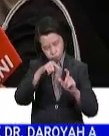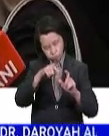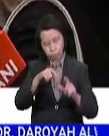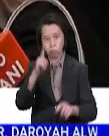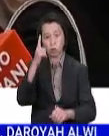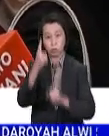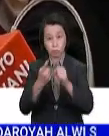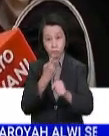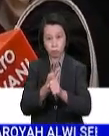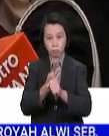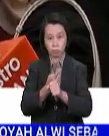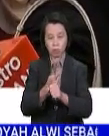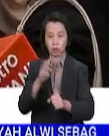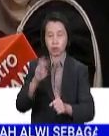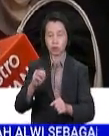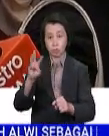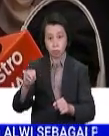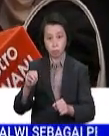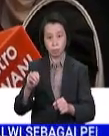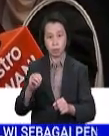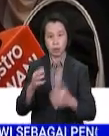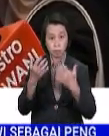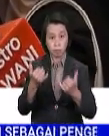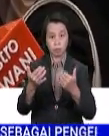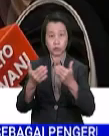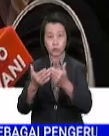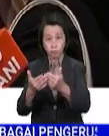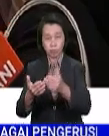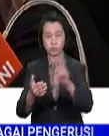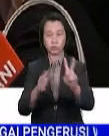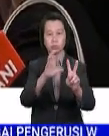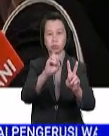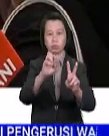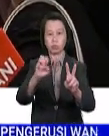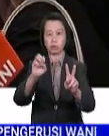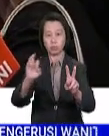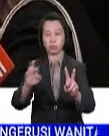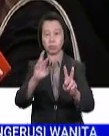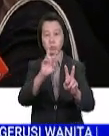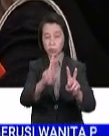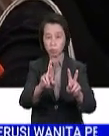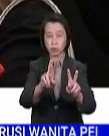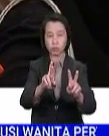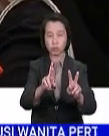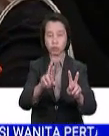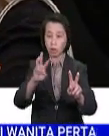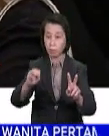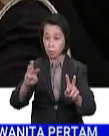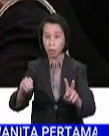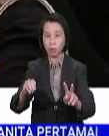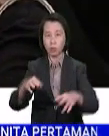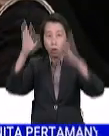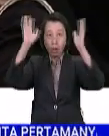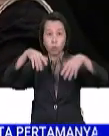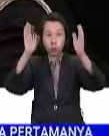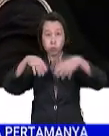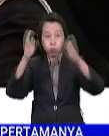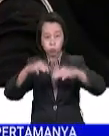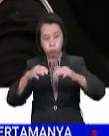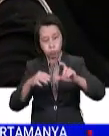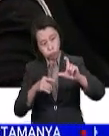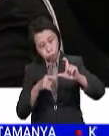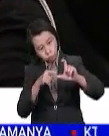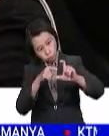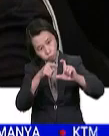Setahun. Dan setakat ini dah hampir 2,000 mm hujan dah turun. Dan setiap kadar hujan turun